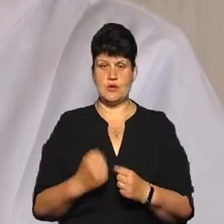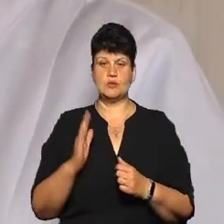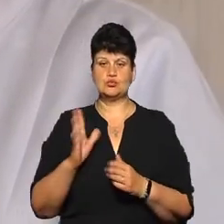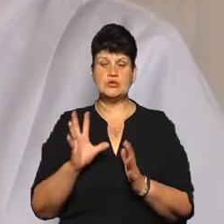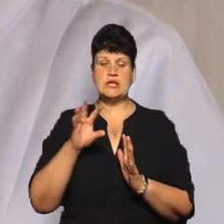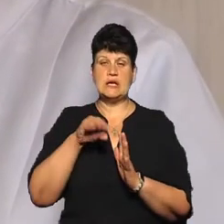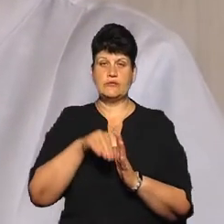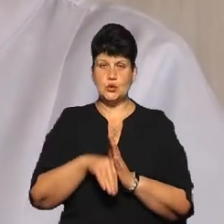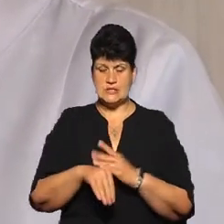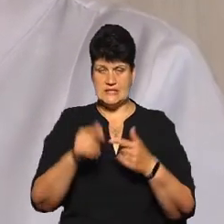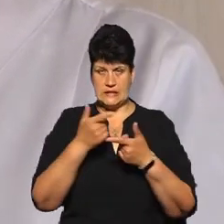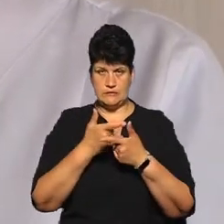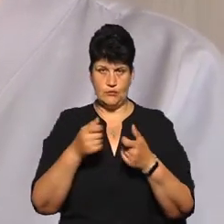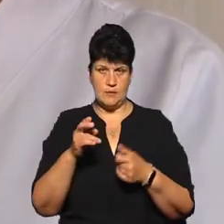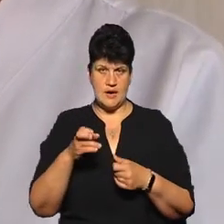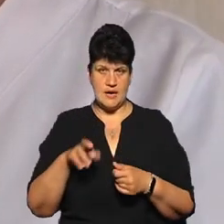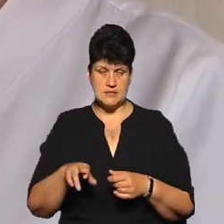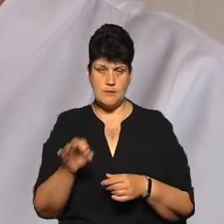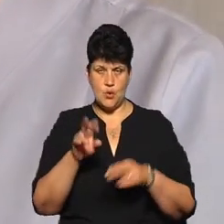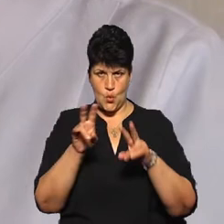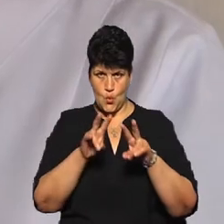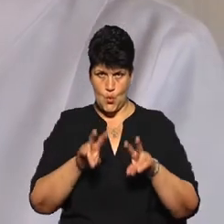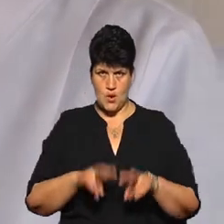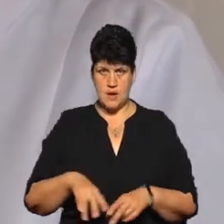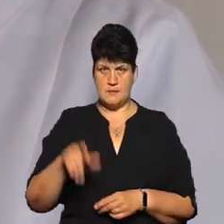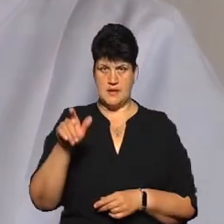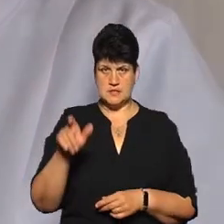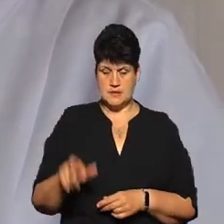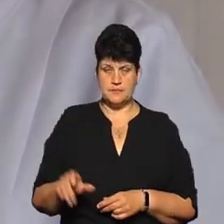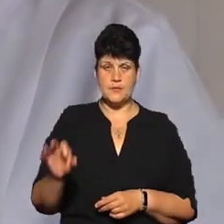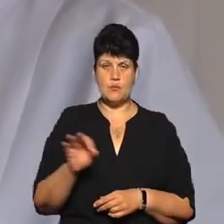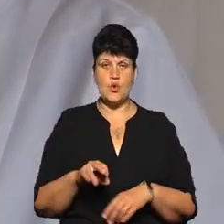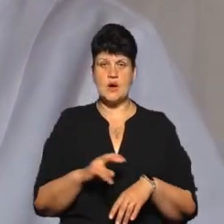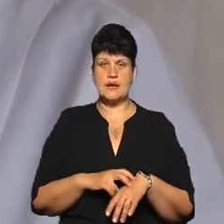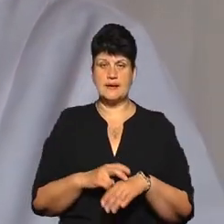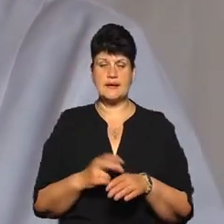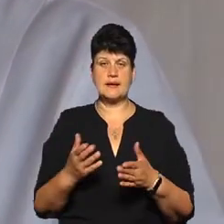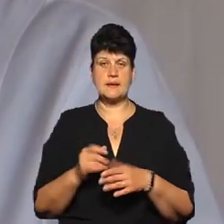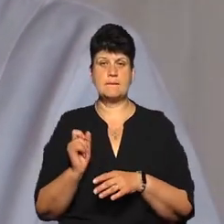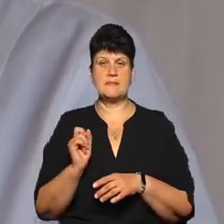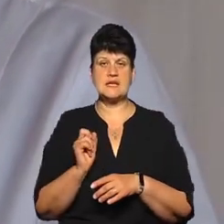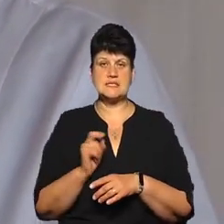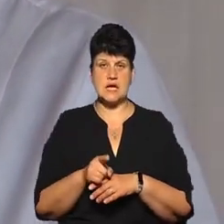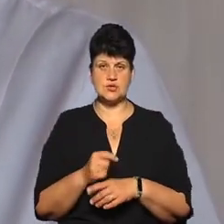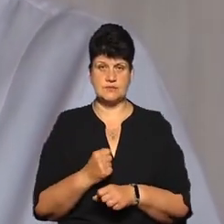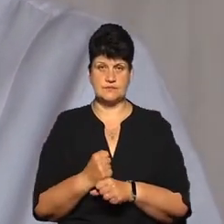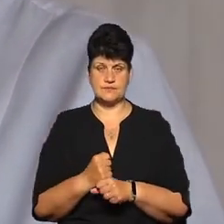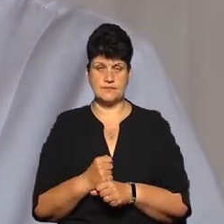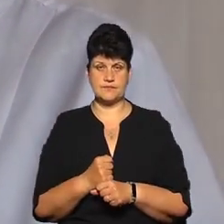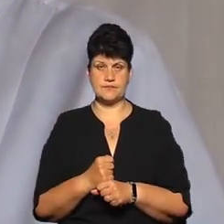вноситися інформація про огляд пацієнта, про лікаря, який призначення ці зробив,